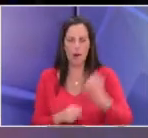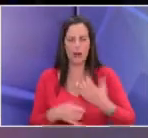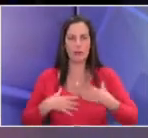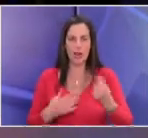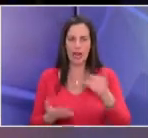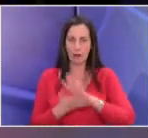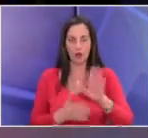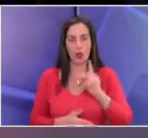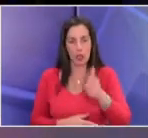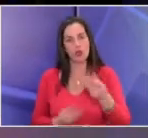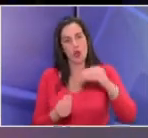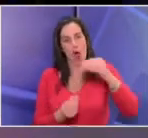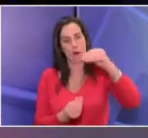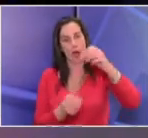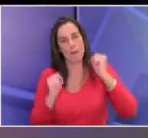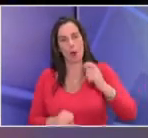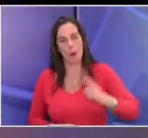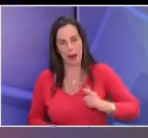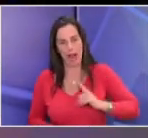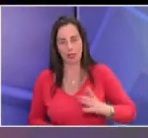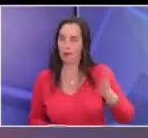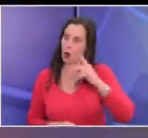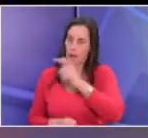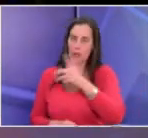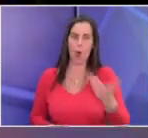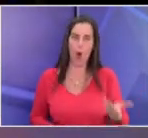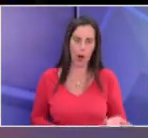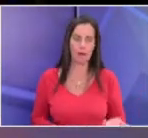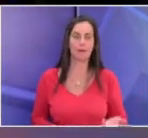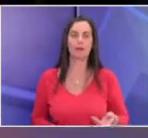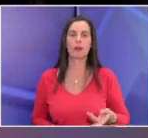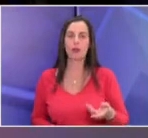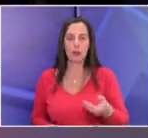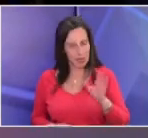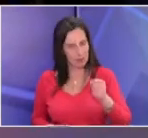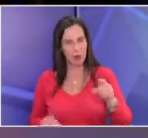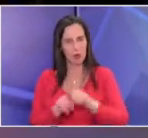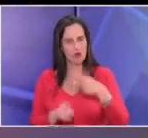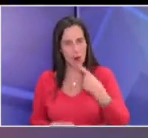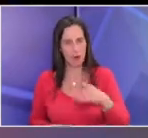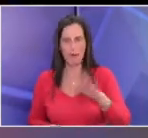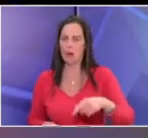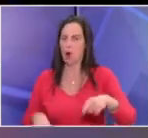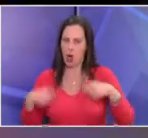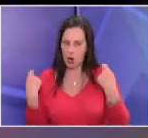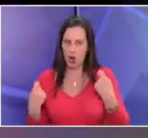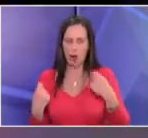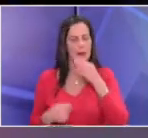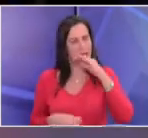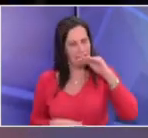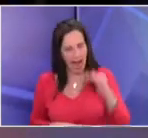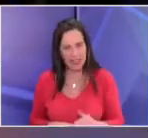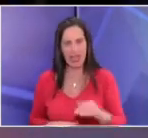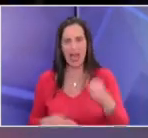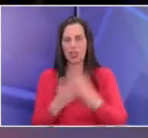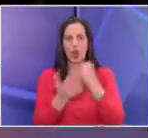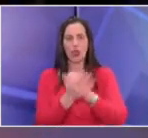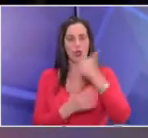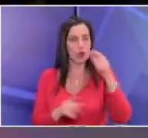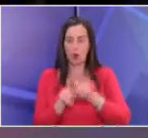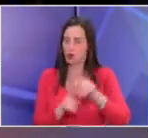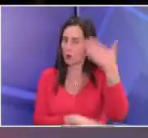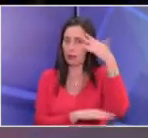יודע שאם הילד שלו בסדר, נראה והם מפחדים לגעת בו, יופי, אבל אם לא, ואנחנו אפילו קוראים להם ילדי כפות. זה כאילו בתרבות. זה כאילו